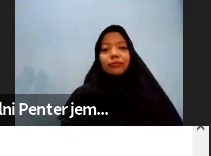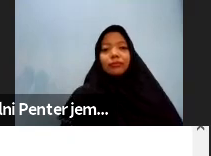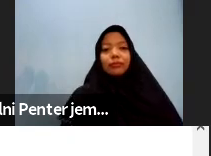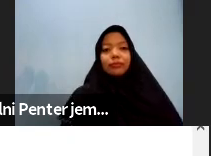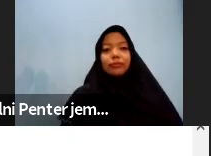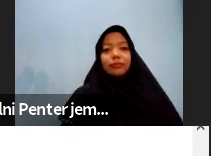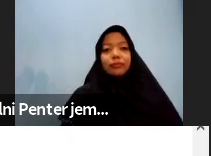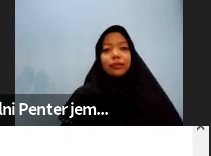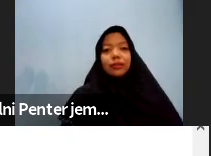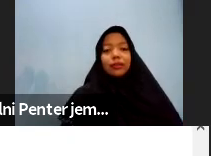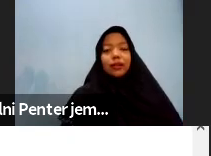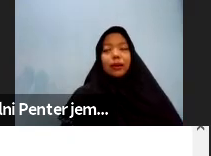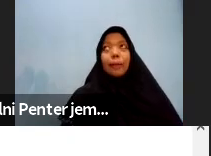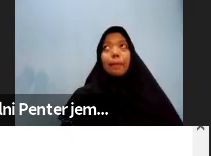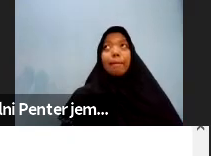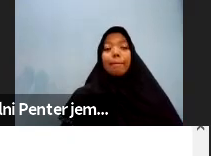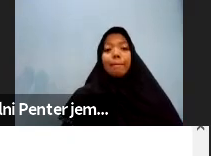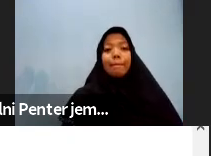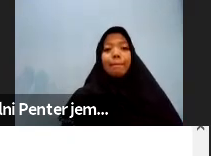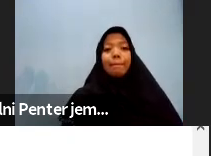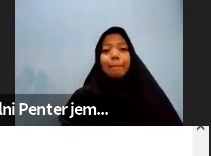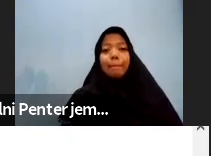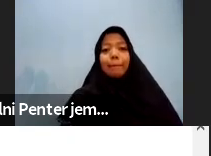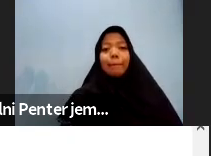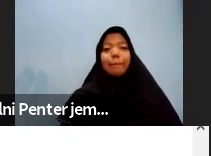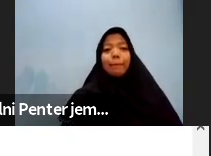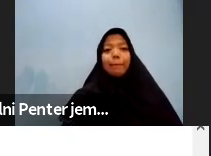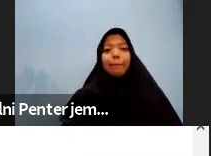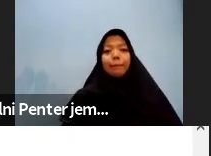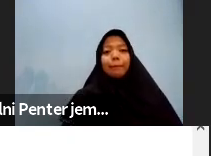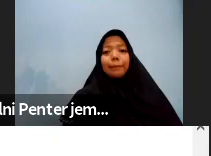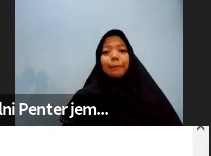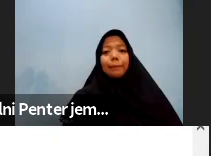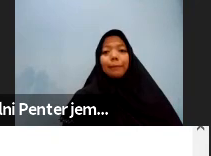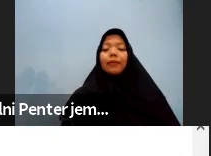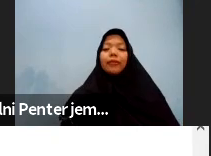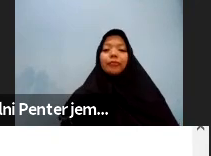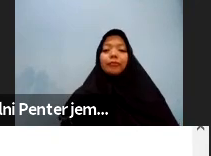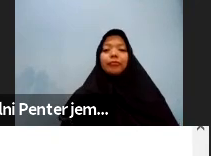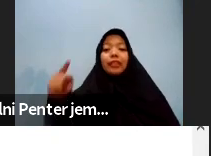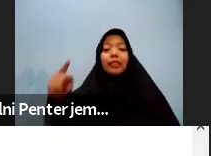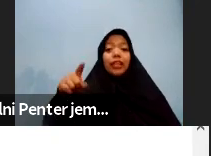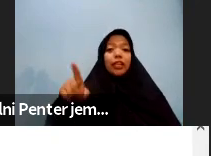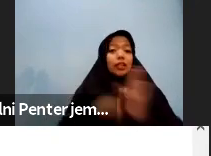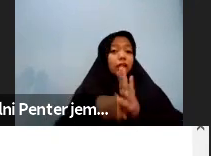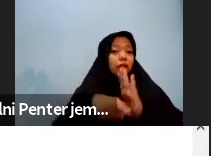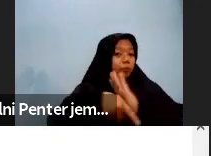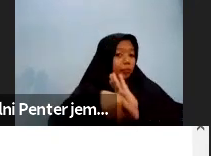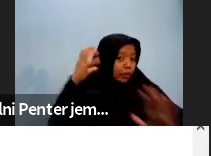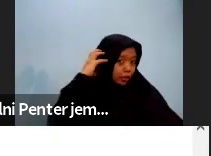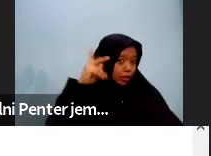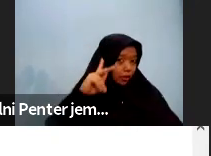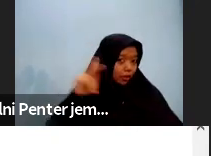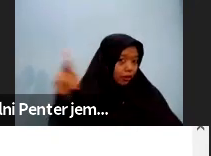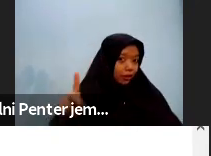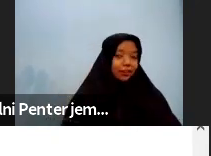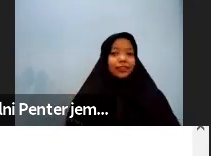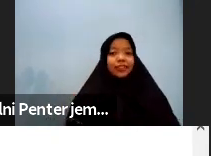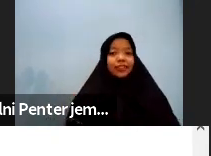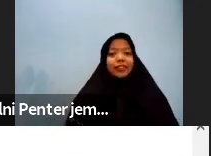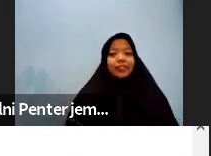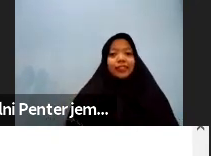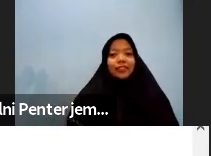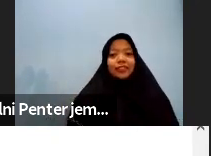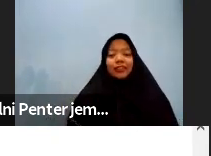KYT halo halo anak-anak apa kabar Hai Semoga selalu sehat dan